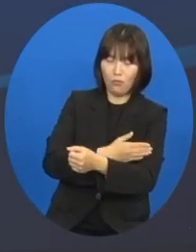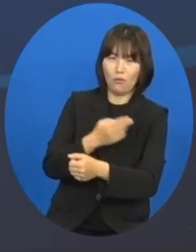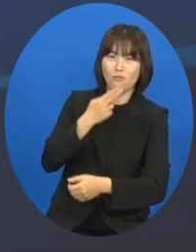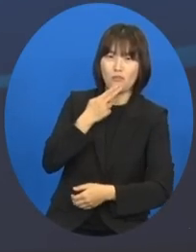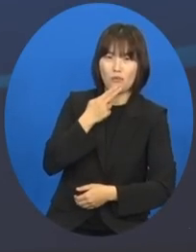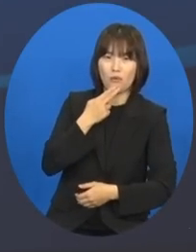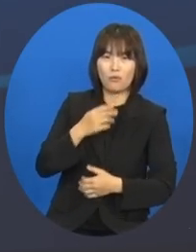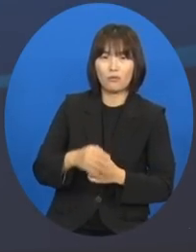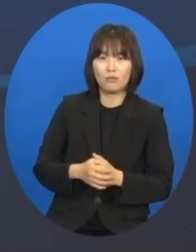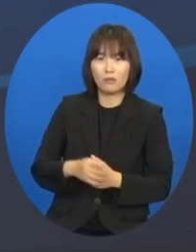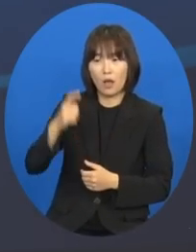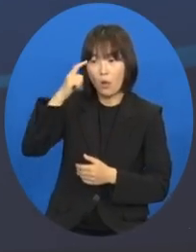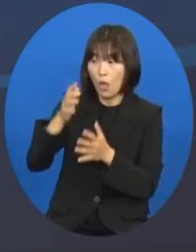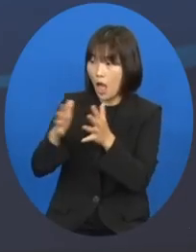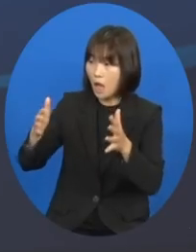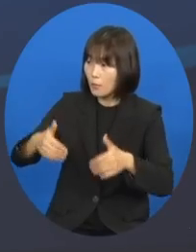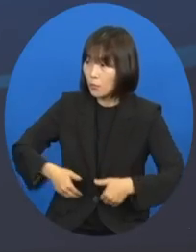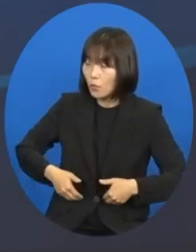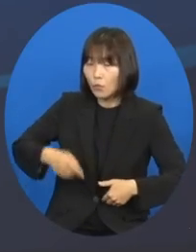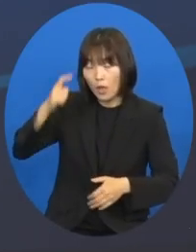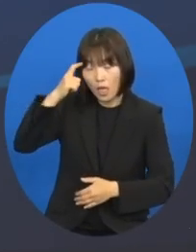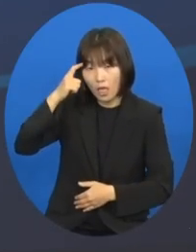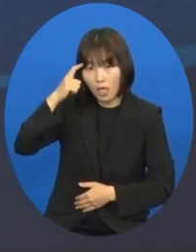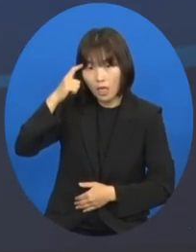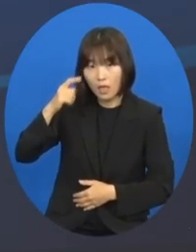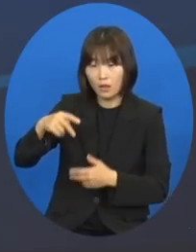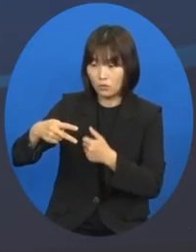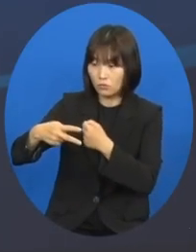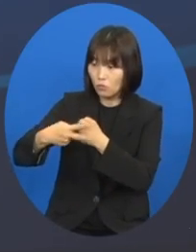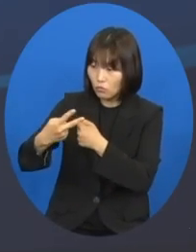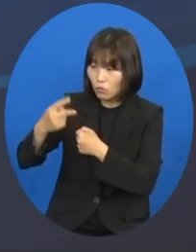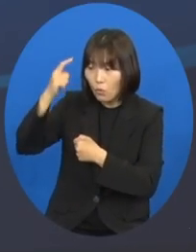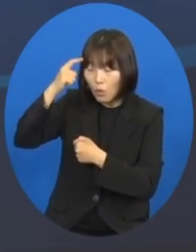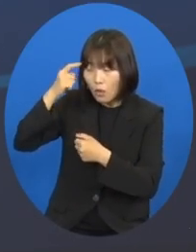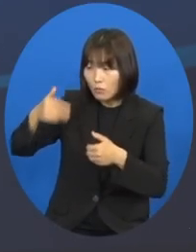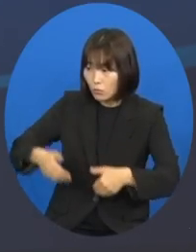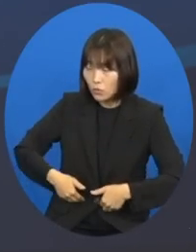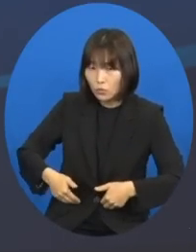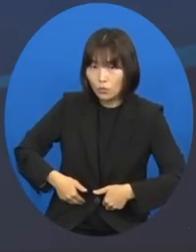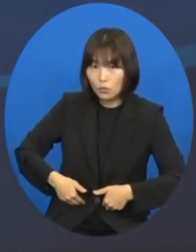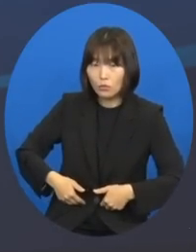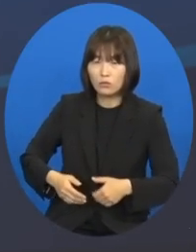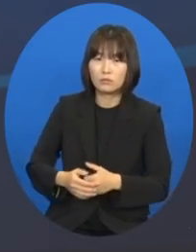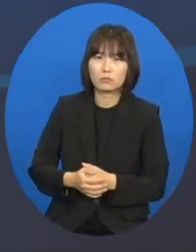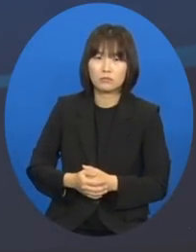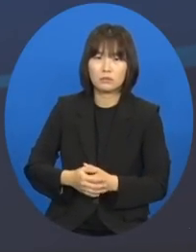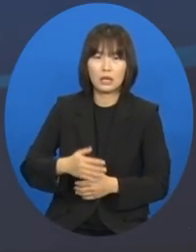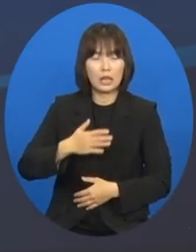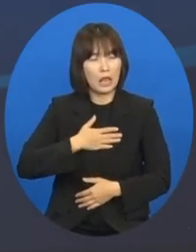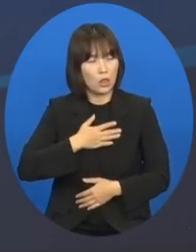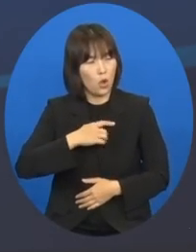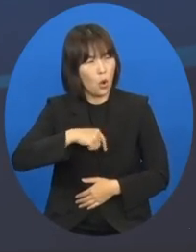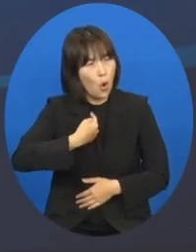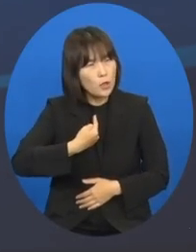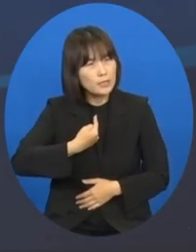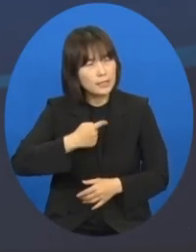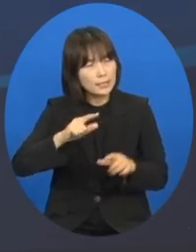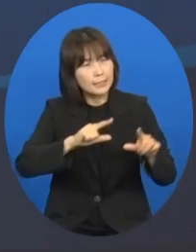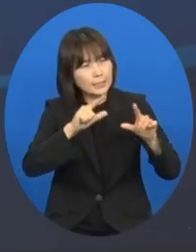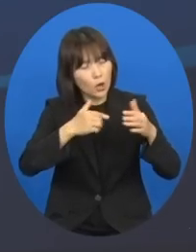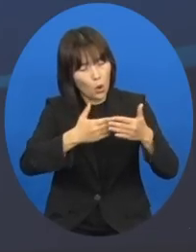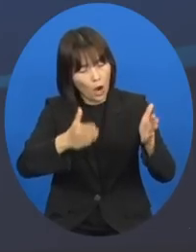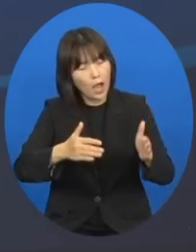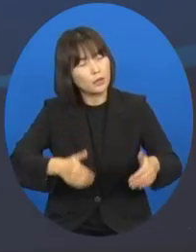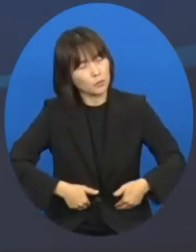너 왜 아파트가 필요하니 초등학교 2학년이 그랬더니요 나도 혼자 있을 공간이 필요했다 이렇게